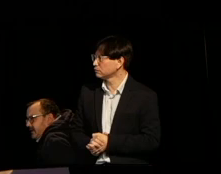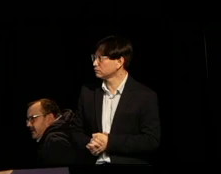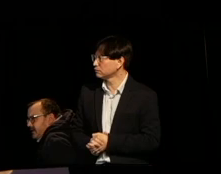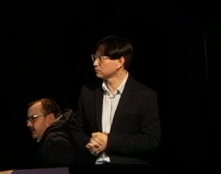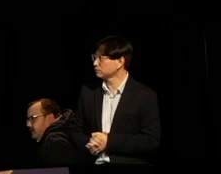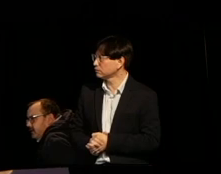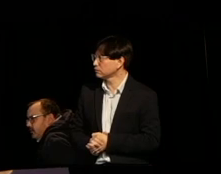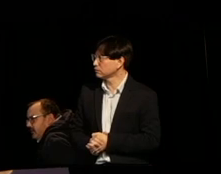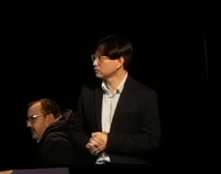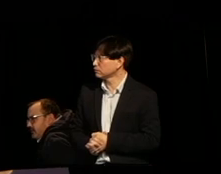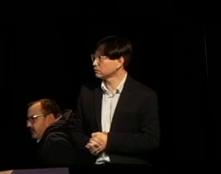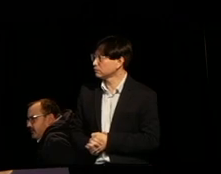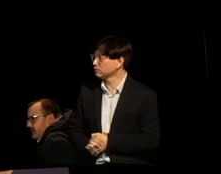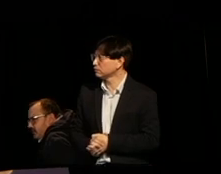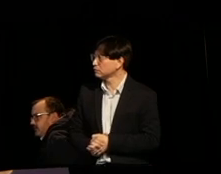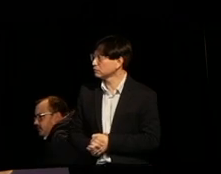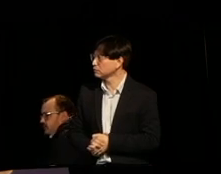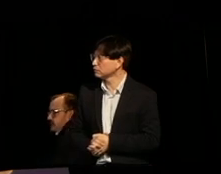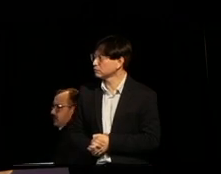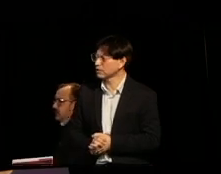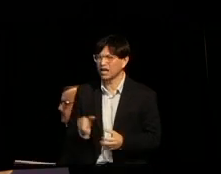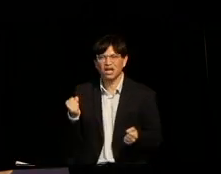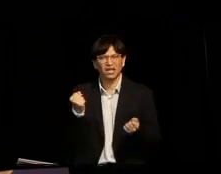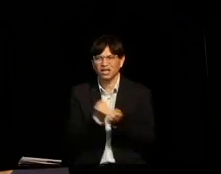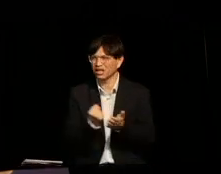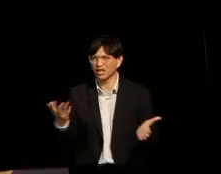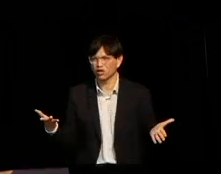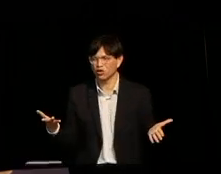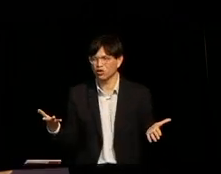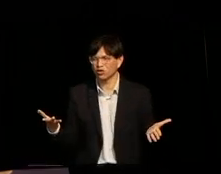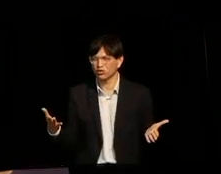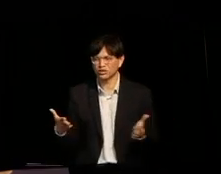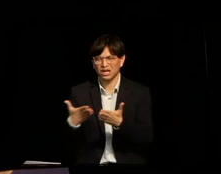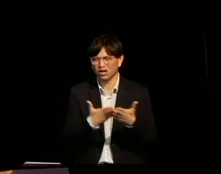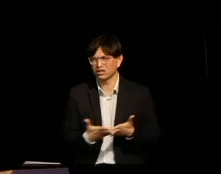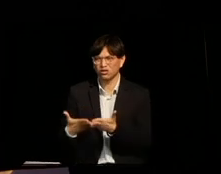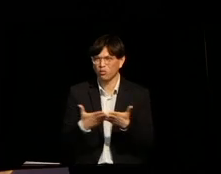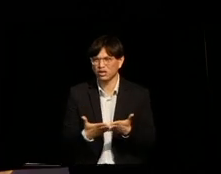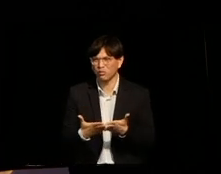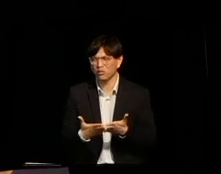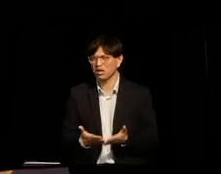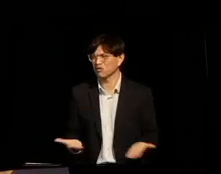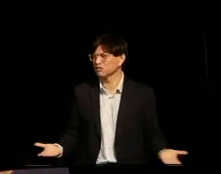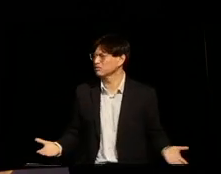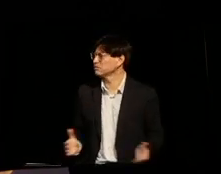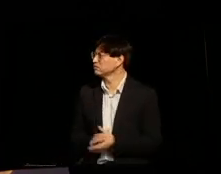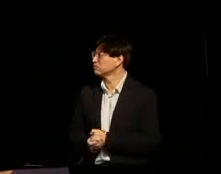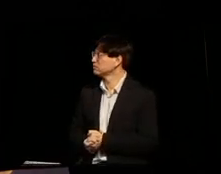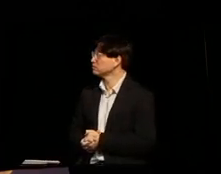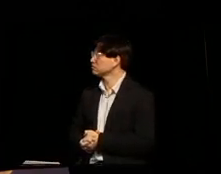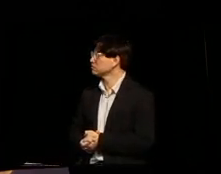e ehm Che cosa Che cos'è questo questo vadem come una